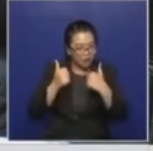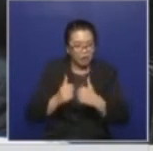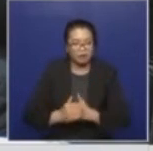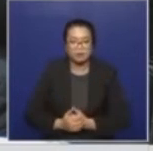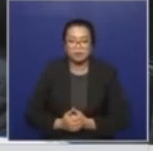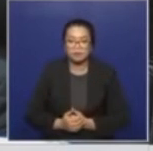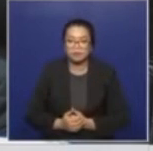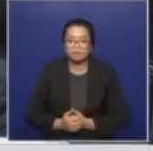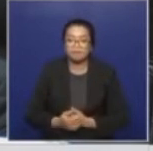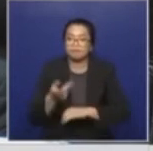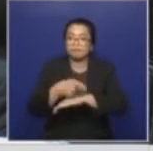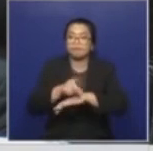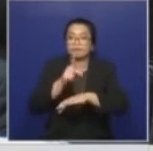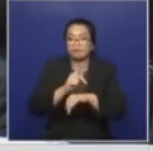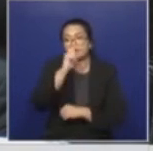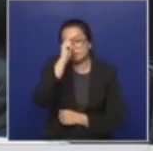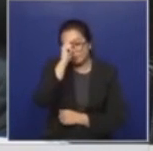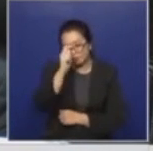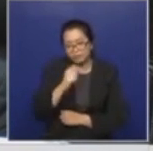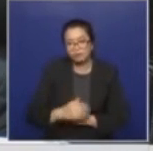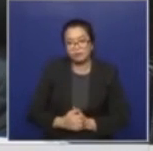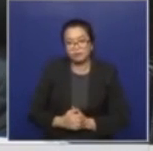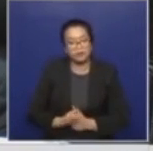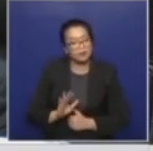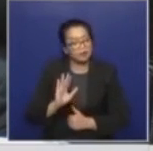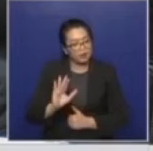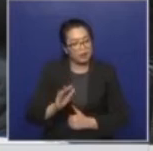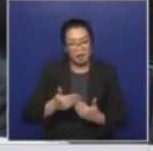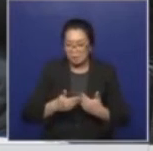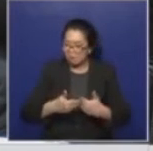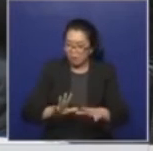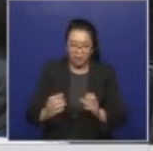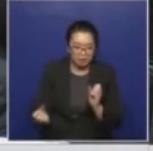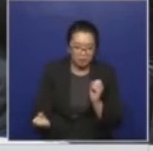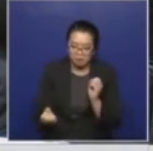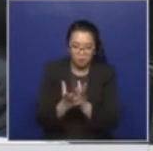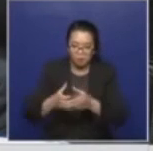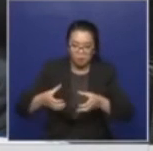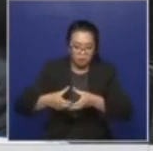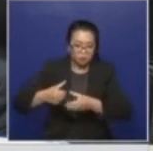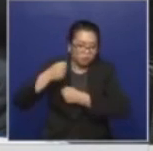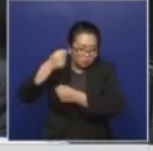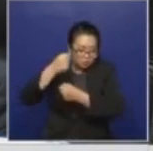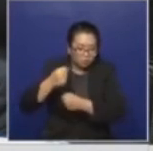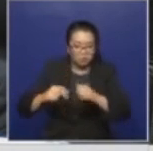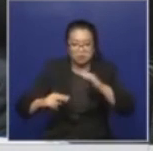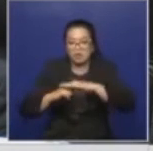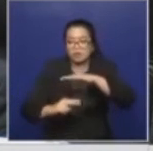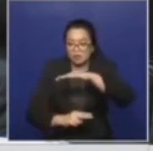ารพครับอย่าปล่อยให้เรื่องนี้เกิดขึ้นนะครับสะพานมัคควานเคยมีตำนานม